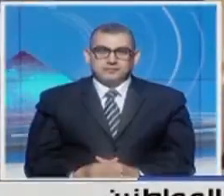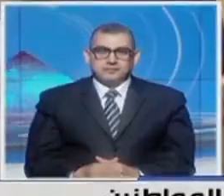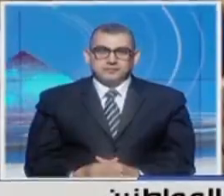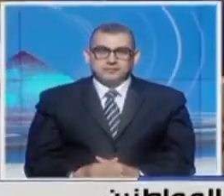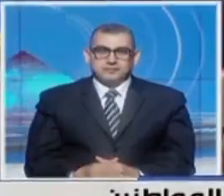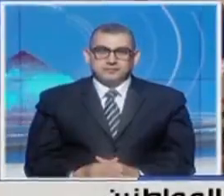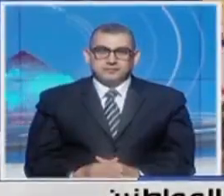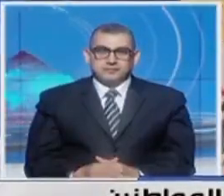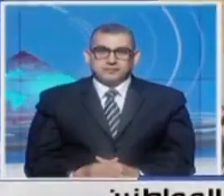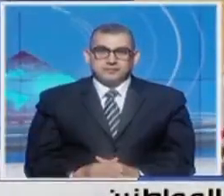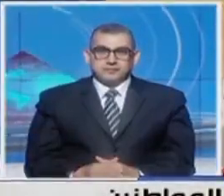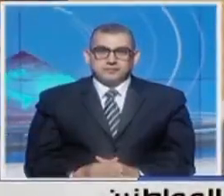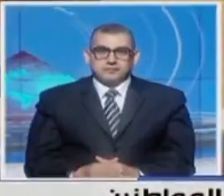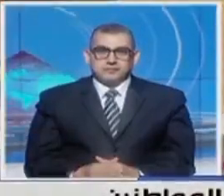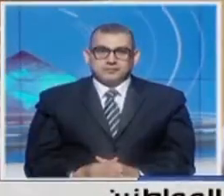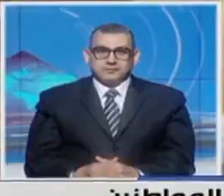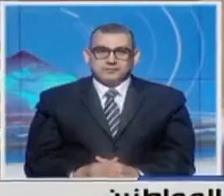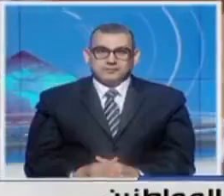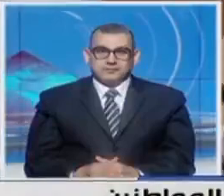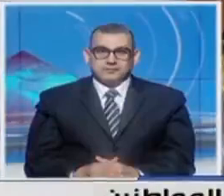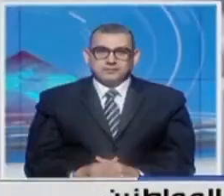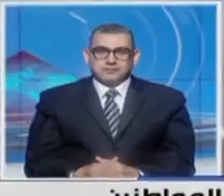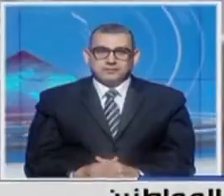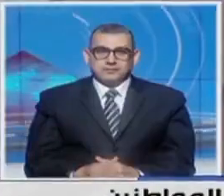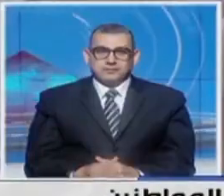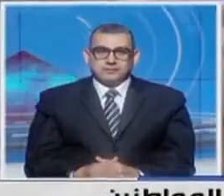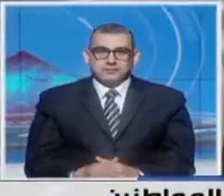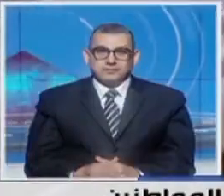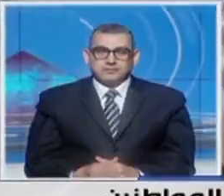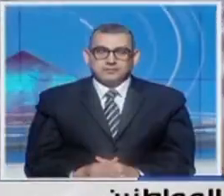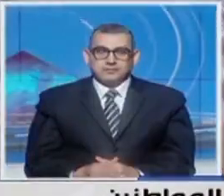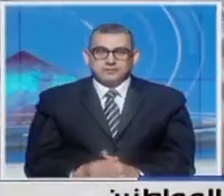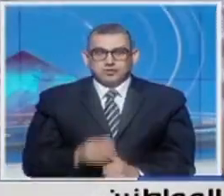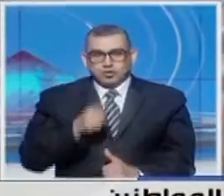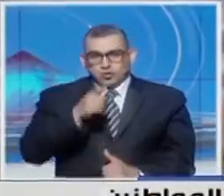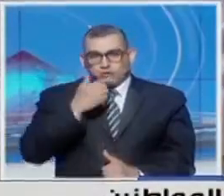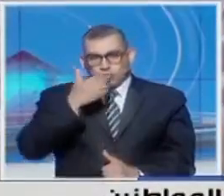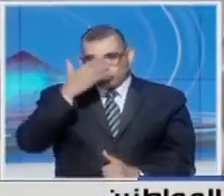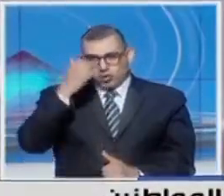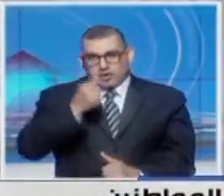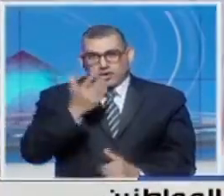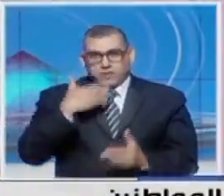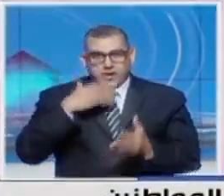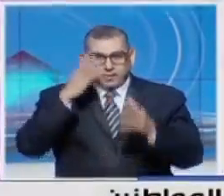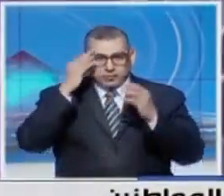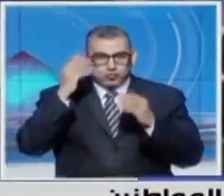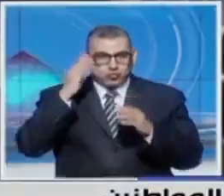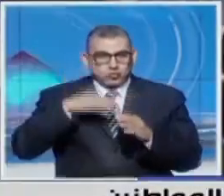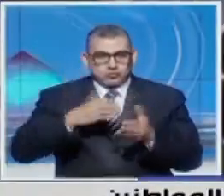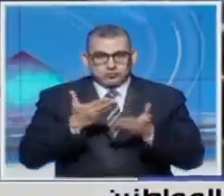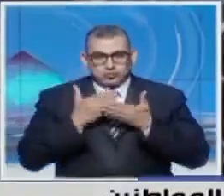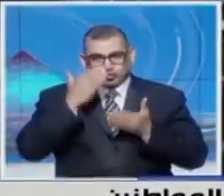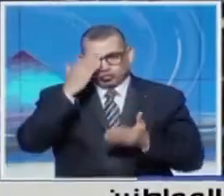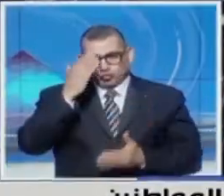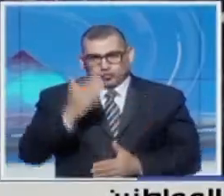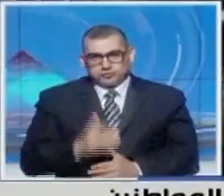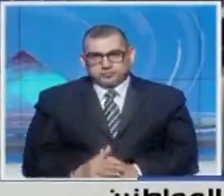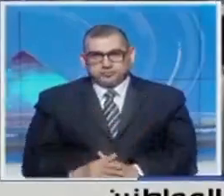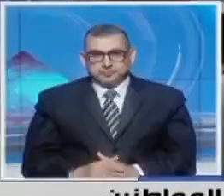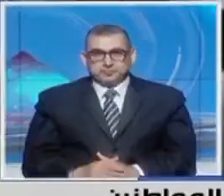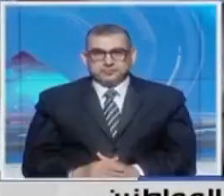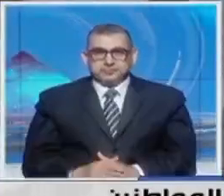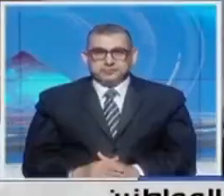جيل بطل تملي شايل اسمها. كل سنة طيبين. طيب ربنا يخلينا نفسيا. الله يخليك.